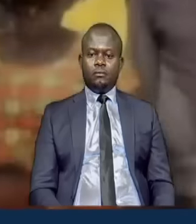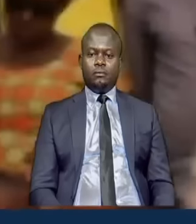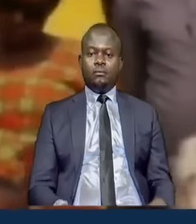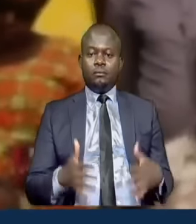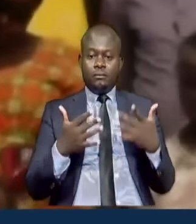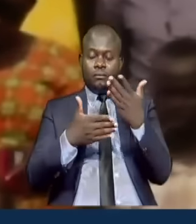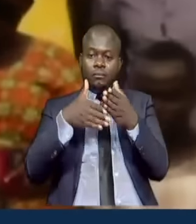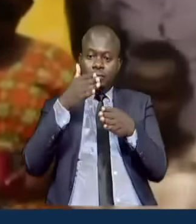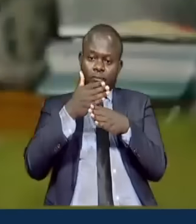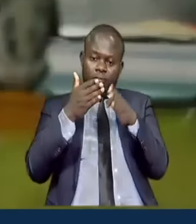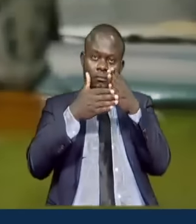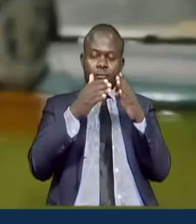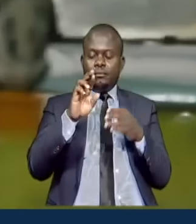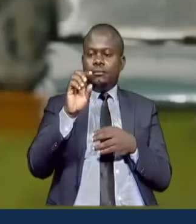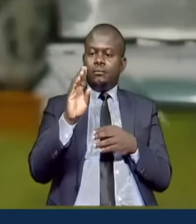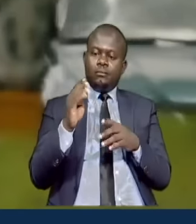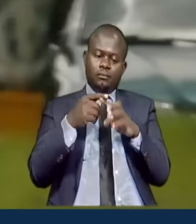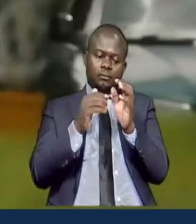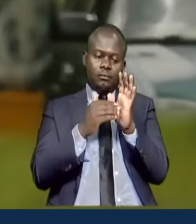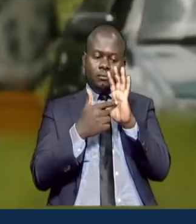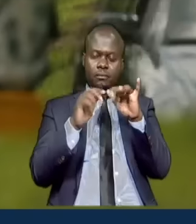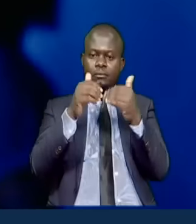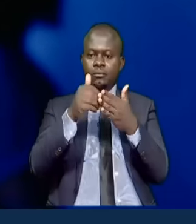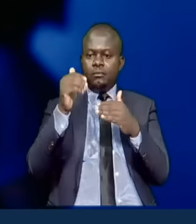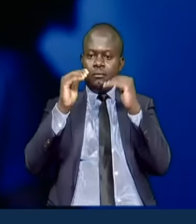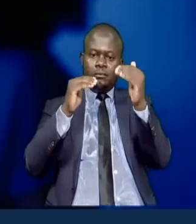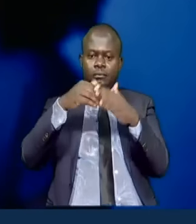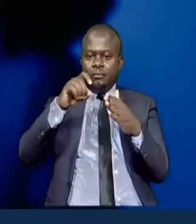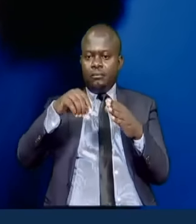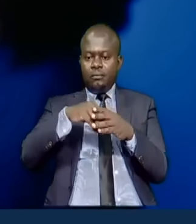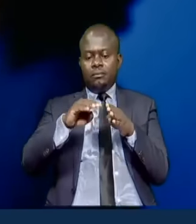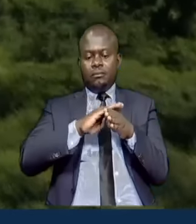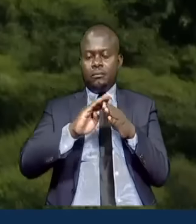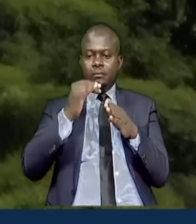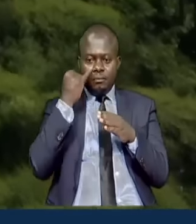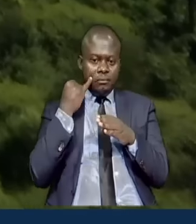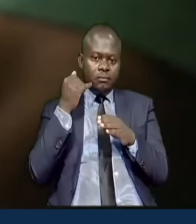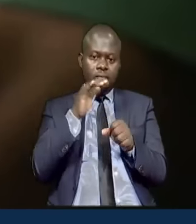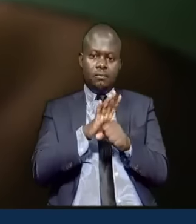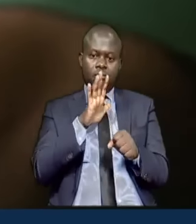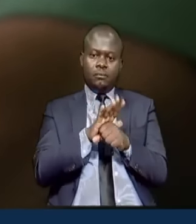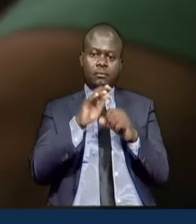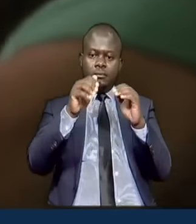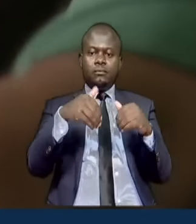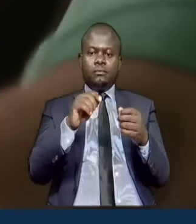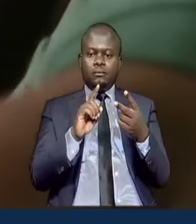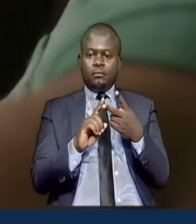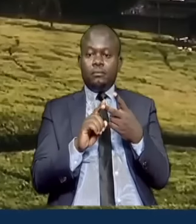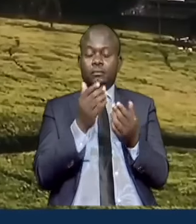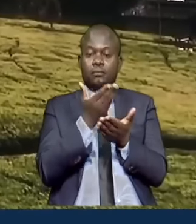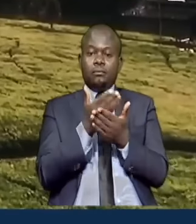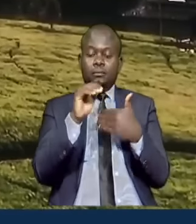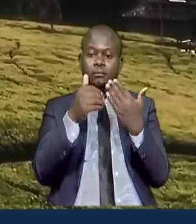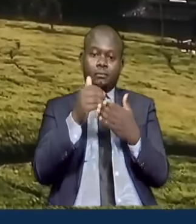Usibye ubwubatsi, RDB ishimangira ko hari izindi nzego zikeneye imishoramari rikomeye, cyane cyane nk'ubuhinzi, aho yasabye